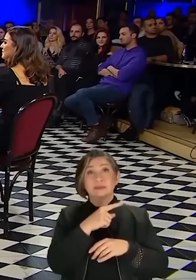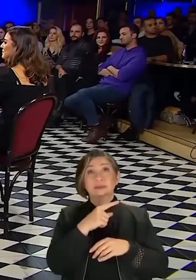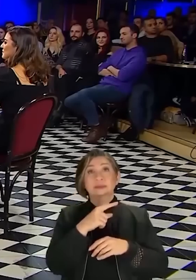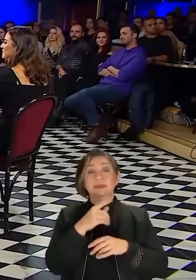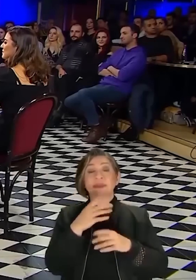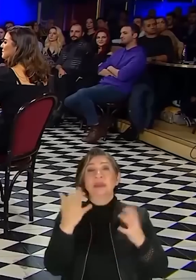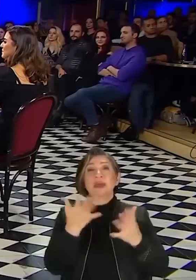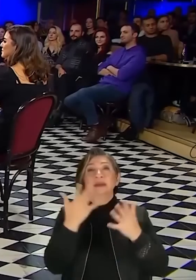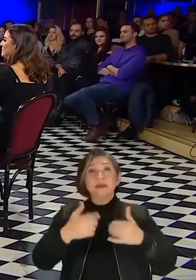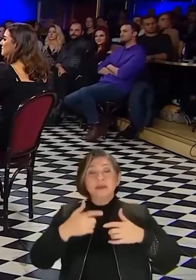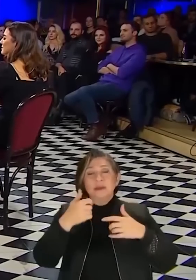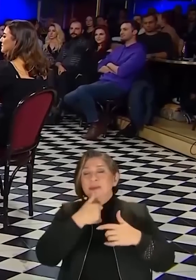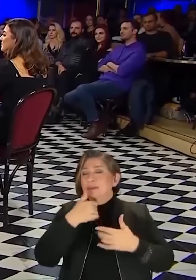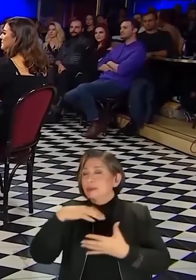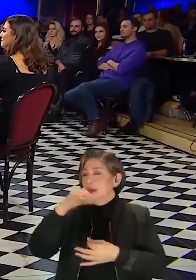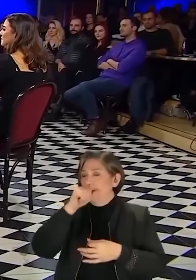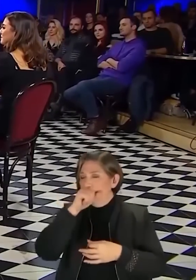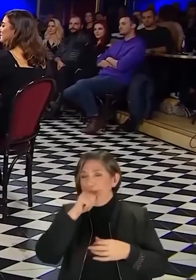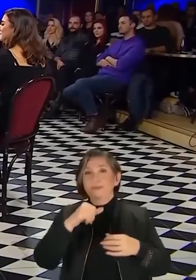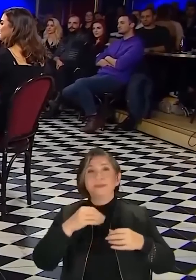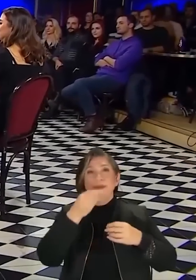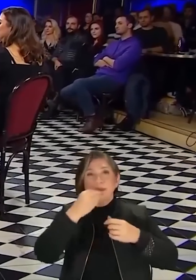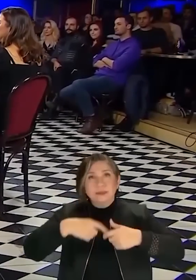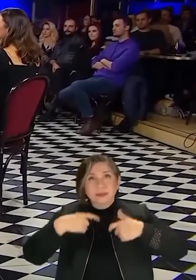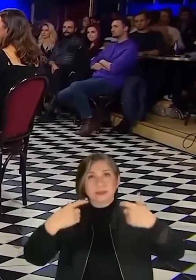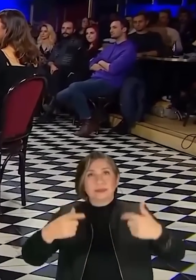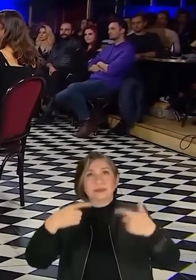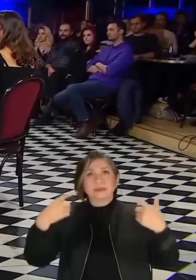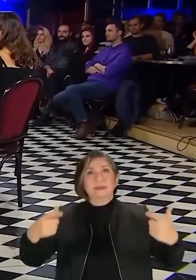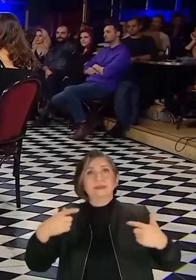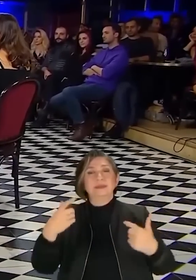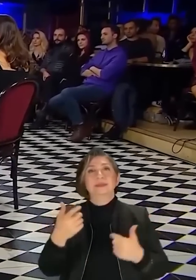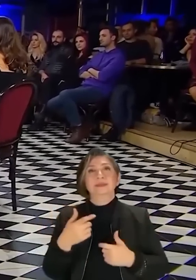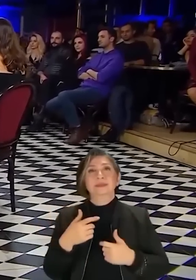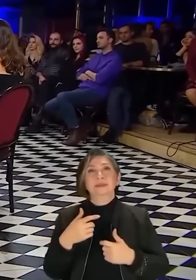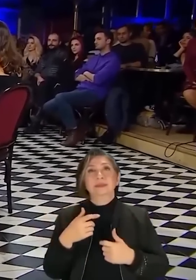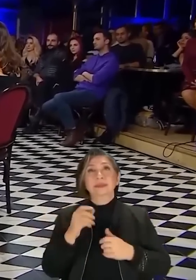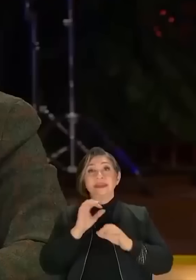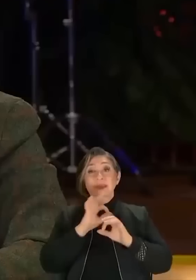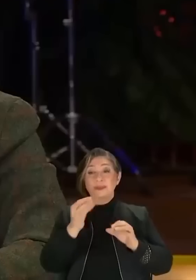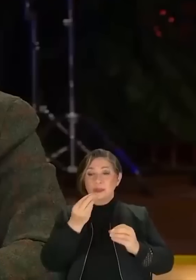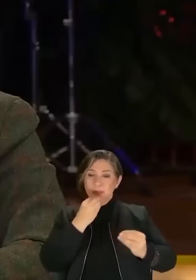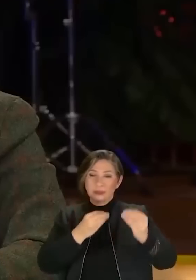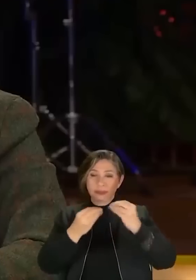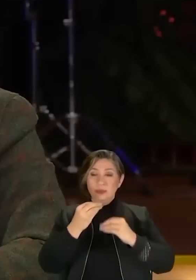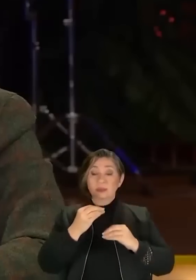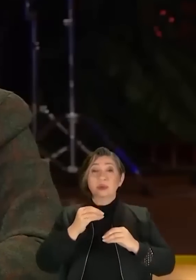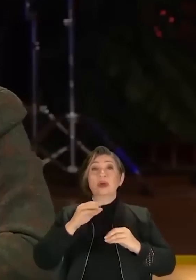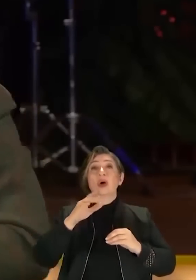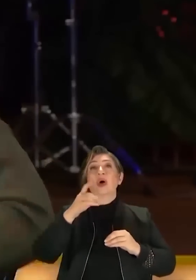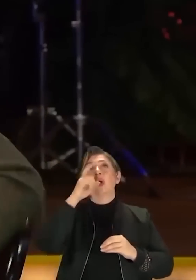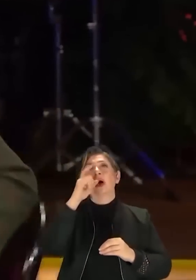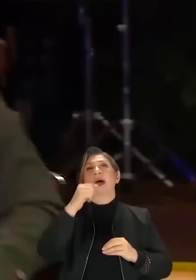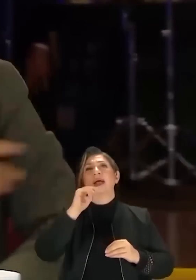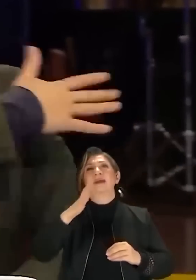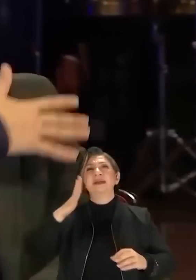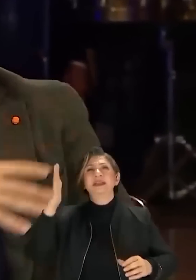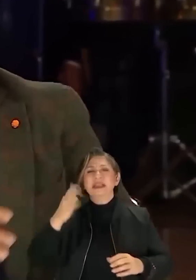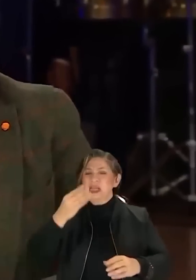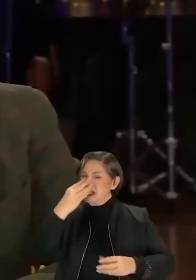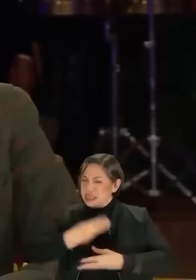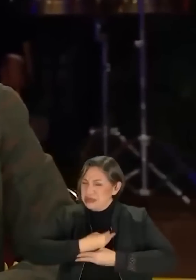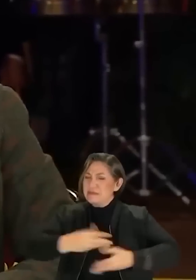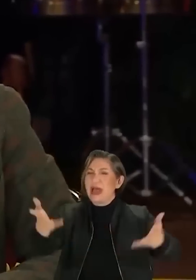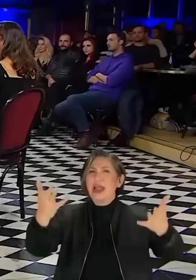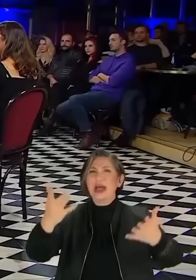sonra nasıl bir adam dedi ki bize böyle tam yemek yiyoruz dedi ki Okan abi dedi